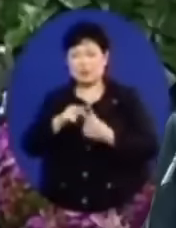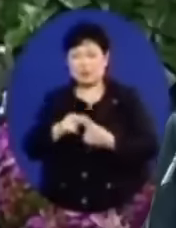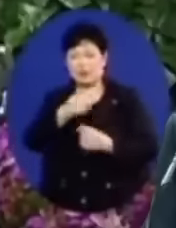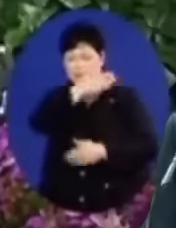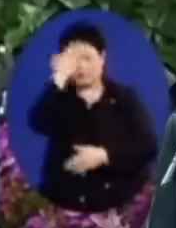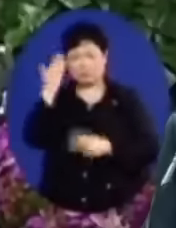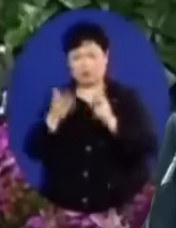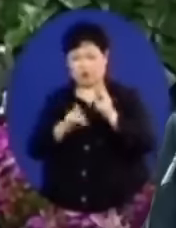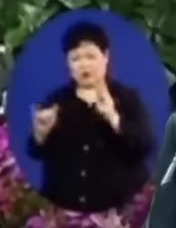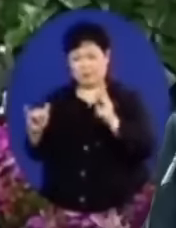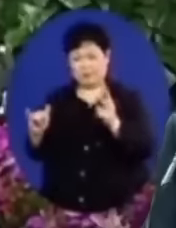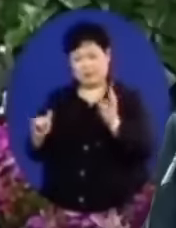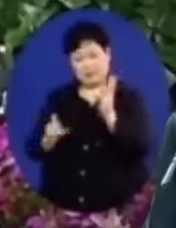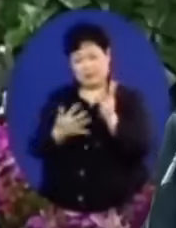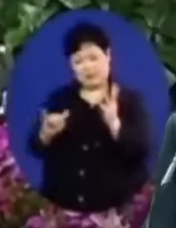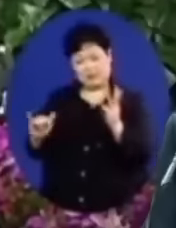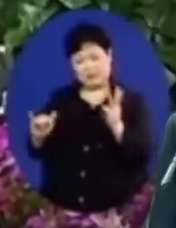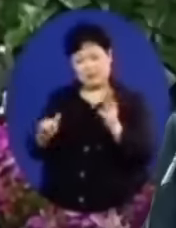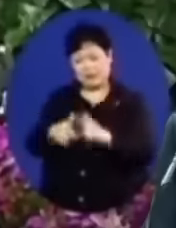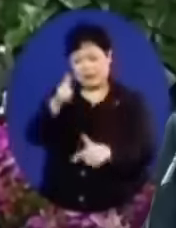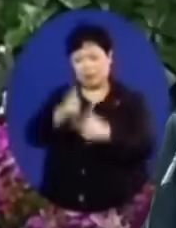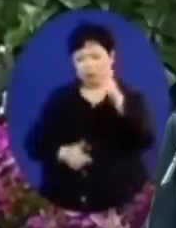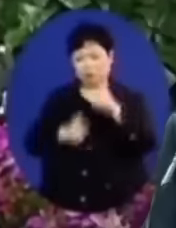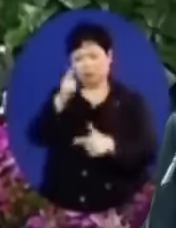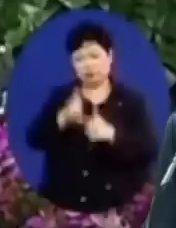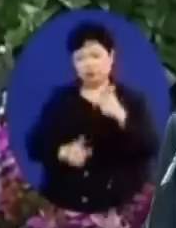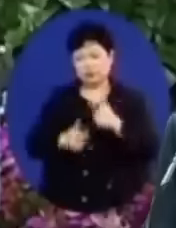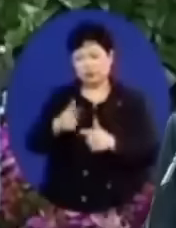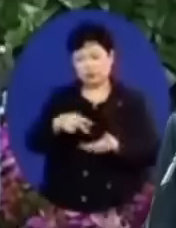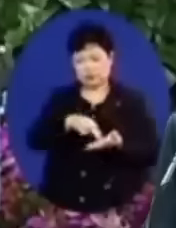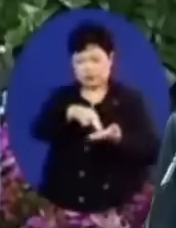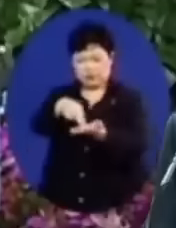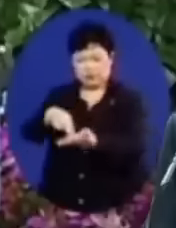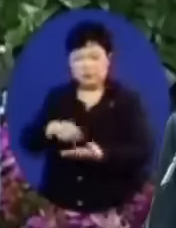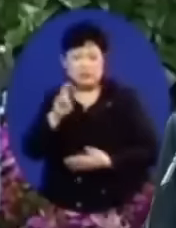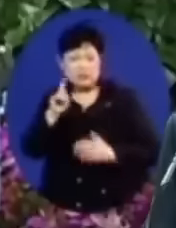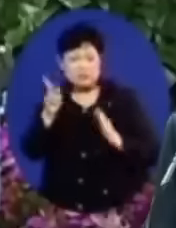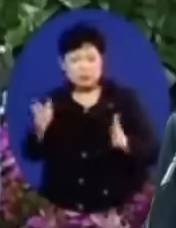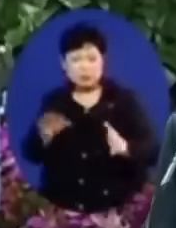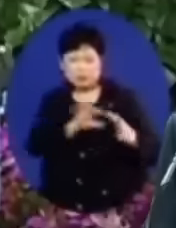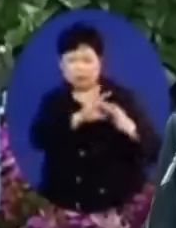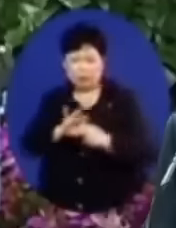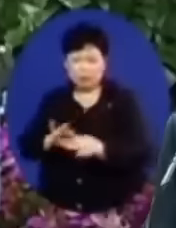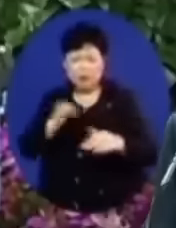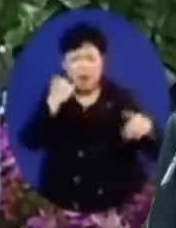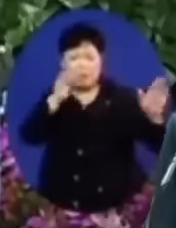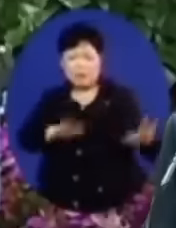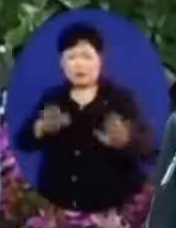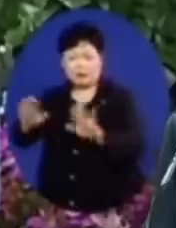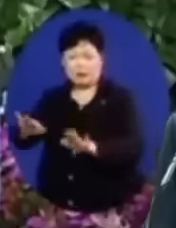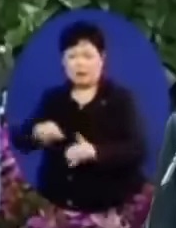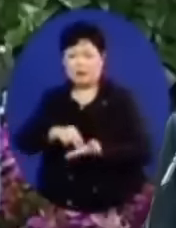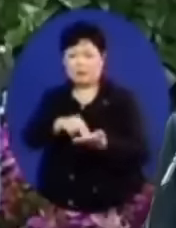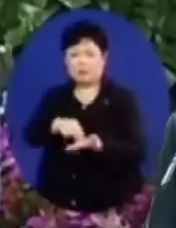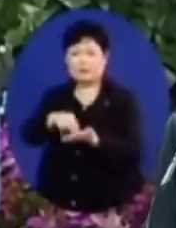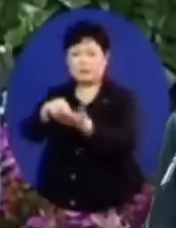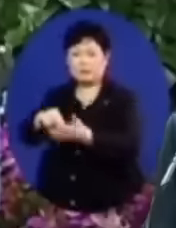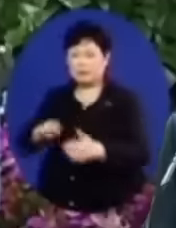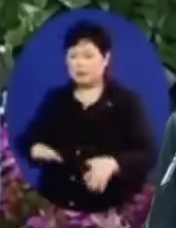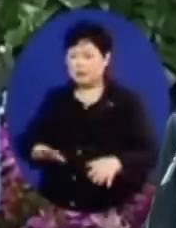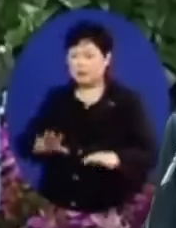두 선원이었는데 그들은 뗏목을 타고 20일 동안 바다에 떠돌아다녔습니다. 낮에는 자결한 태양으로